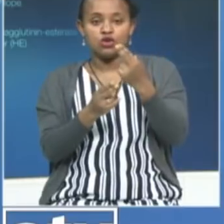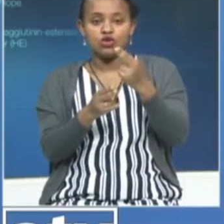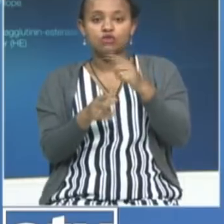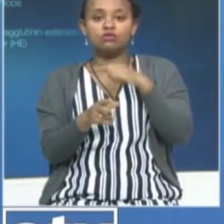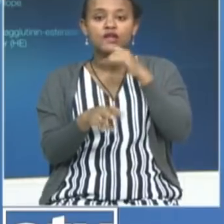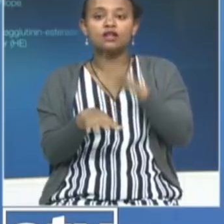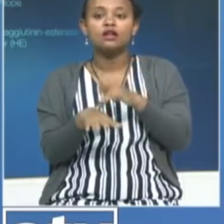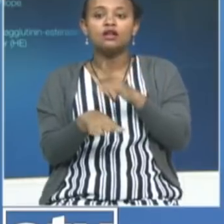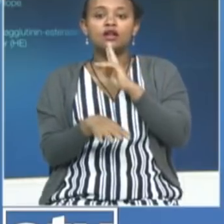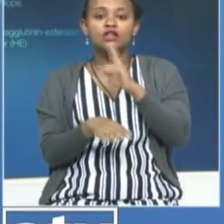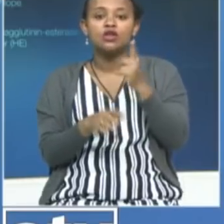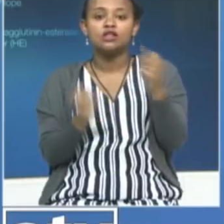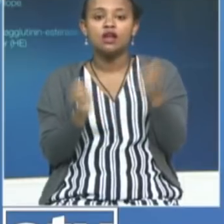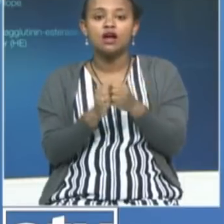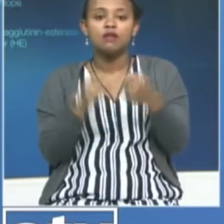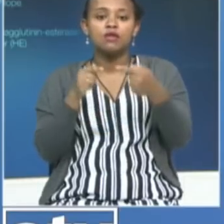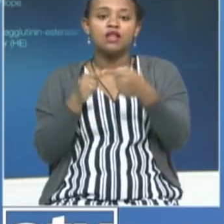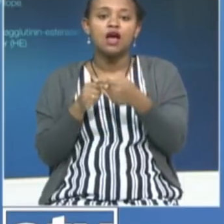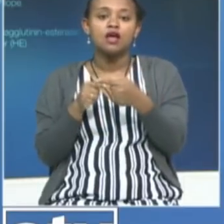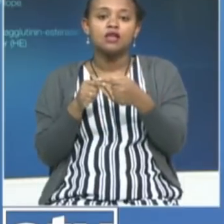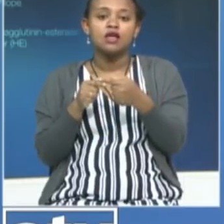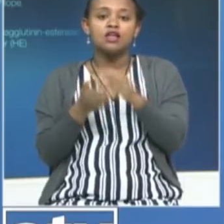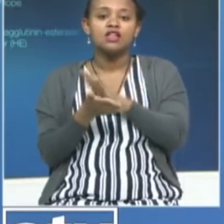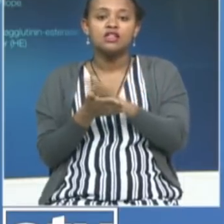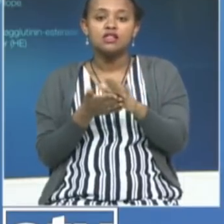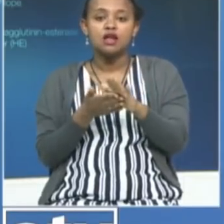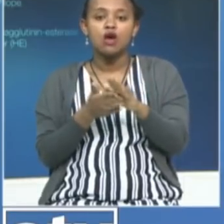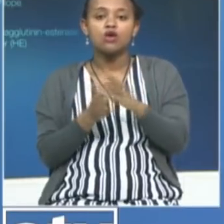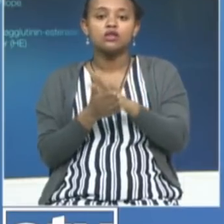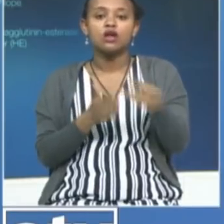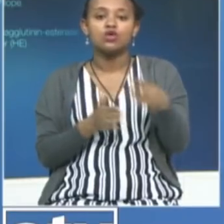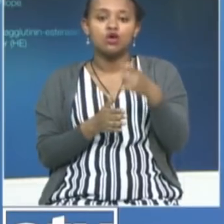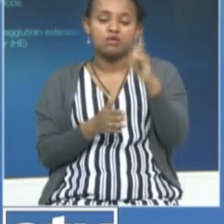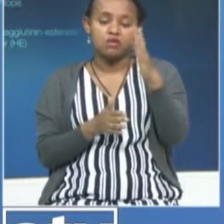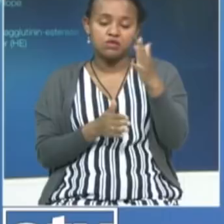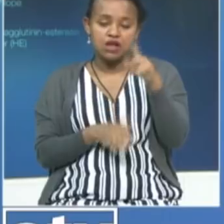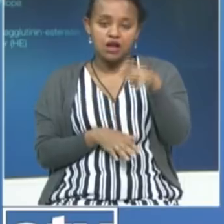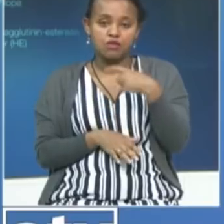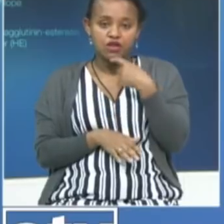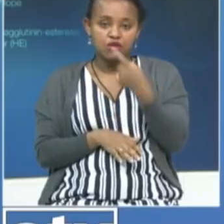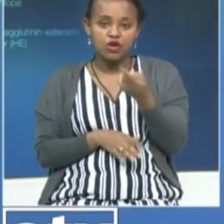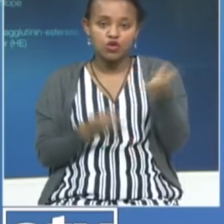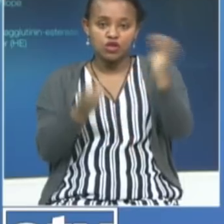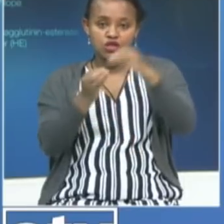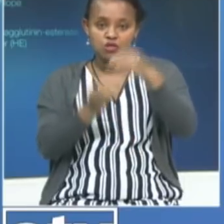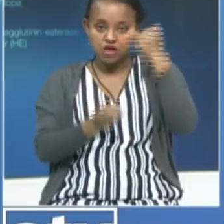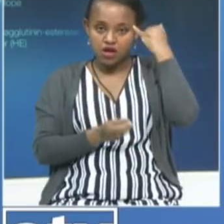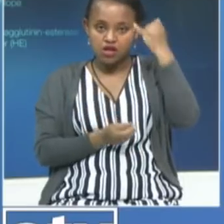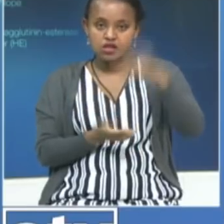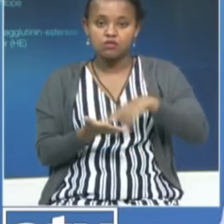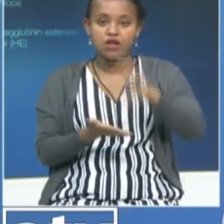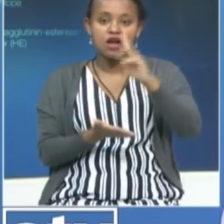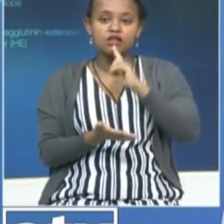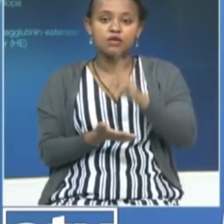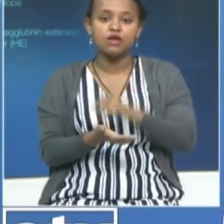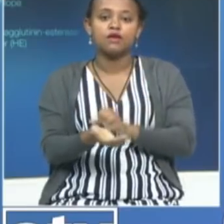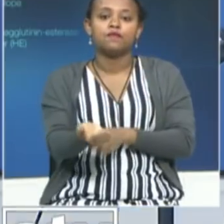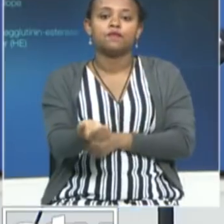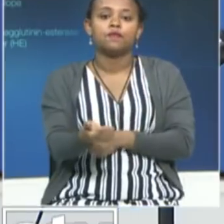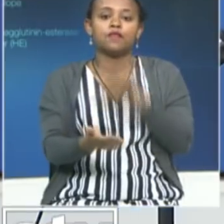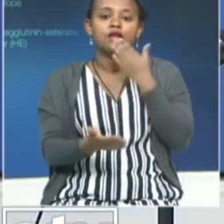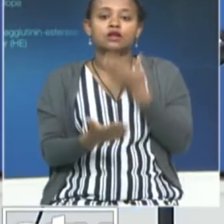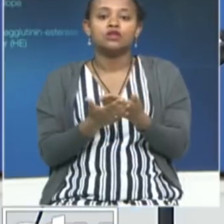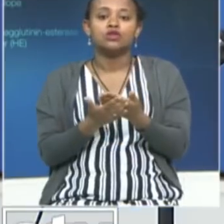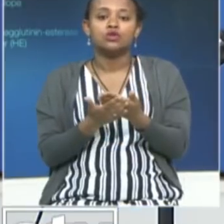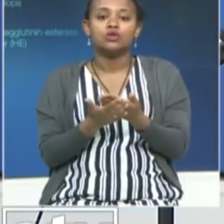ብረቶች ናቸው። ከዛ ጋር በተያያዘ እንደው የንጽህናው የጽዳቱ ሁኔታ ምን መምሰል አለበት የሚለውን ትንሽ ተጨማሪ ሐሳብ እናነሳ ብዬ ነው። ጥሩ።